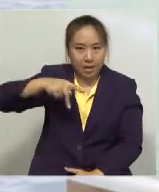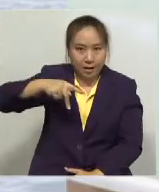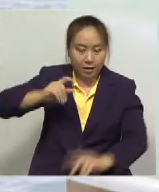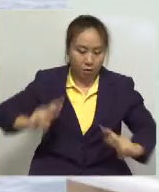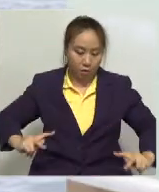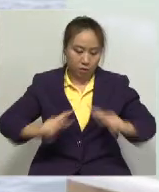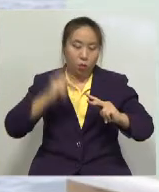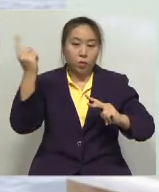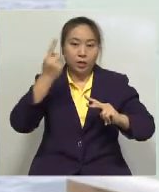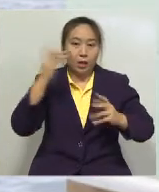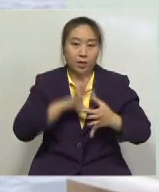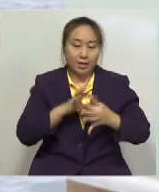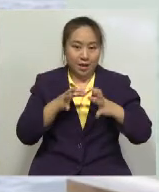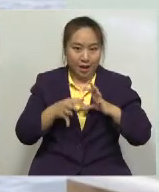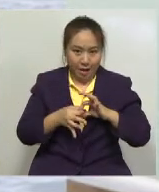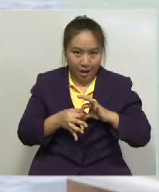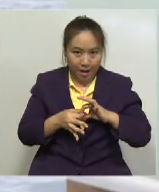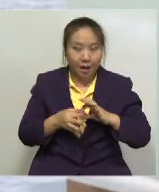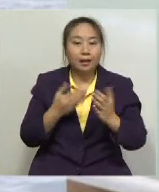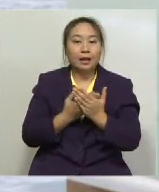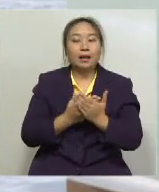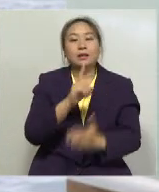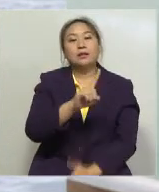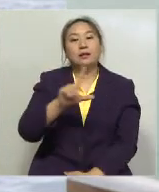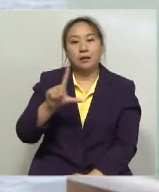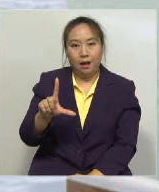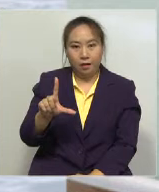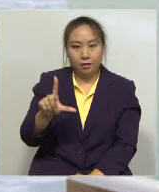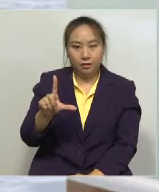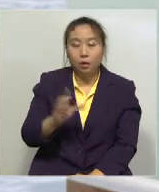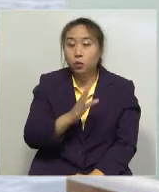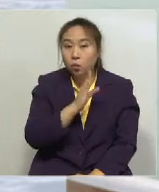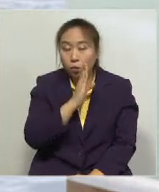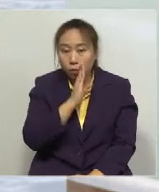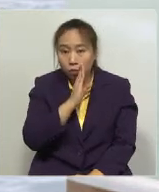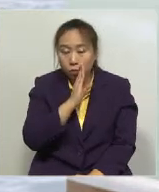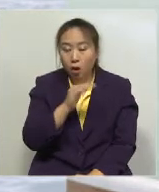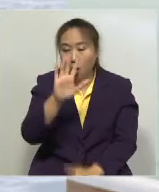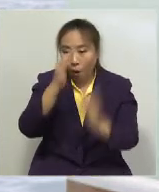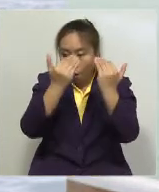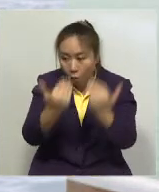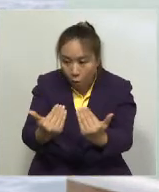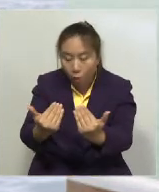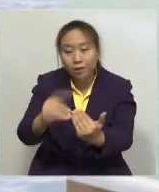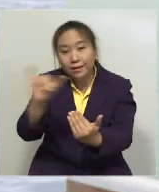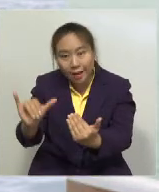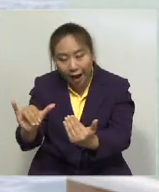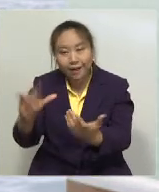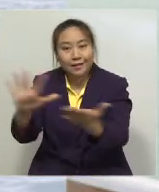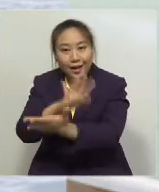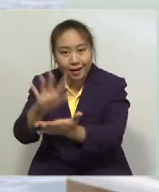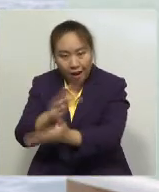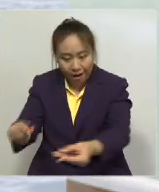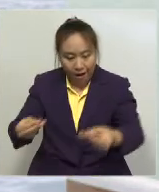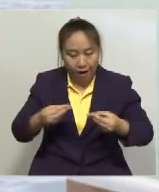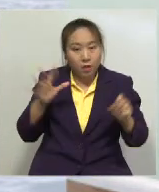างกระทรวงการท่องเที่ยวและกีฬาจำนวนอีก1ล้านบาทนั่นเองนะครับหากทายาทผู้มีสิทธิ์รับเงินเยียวยามายื่นเอกสารครบถ้วนก็จะ